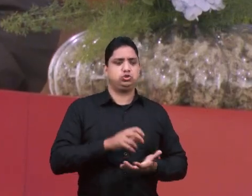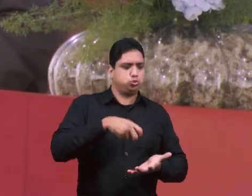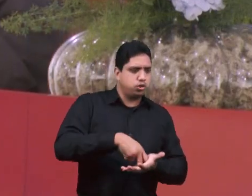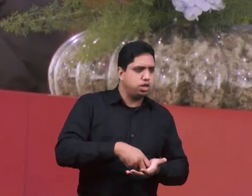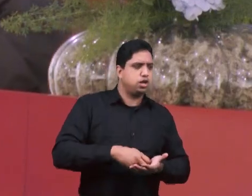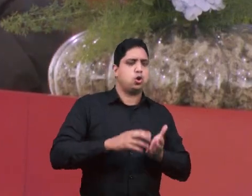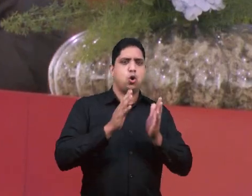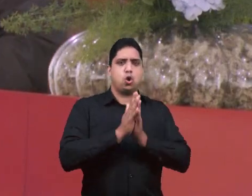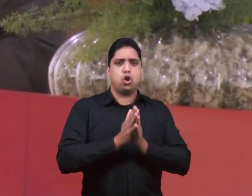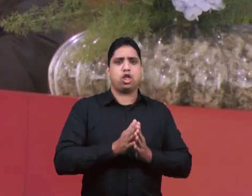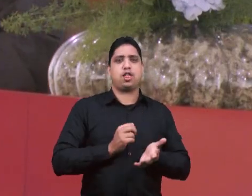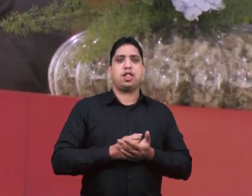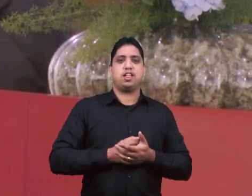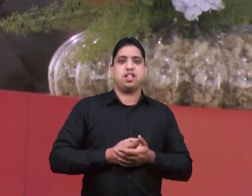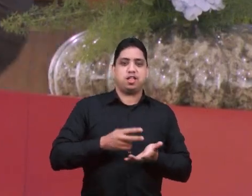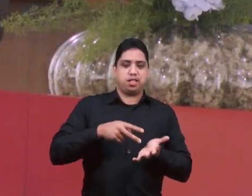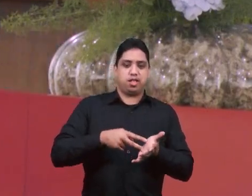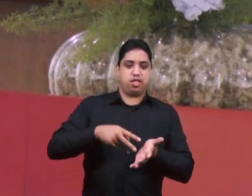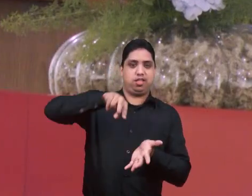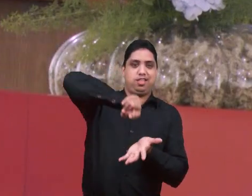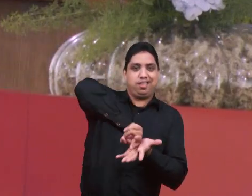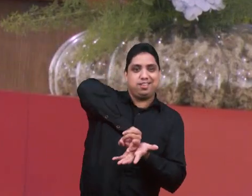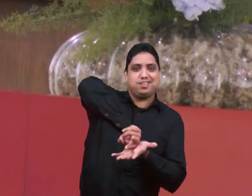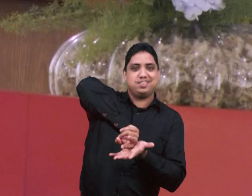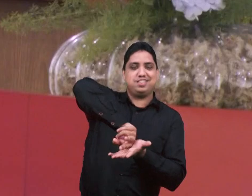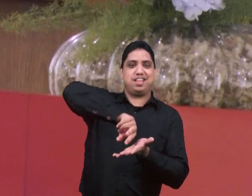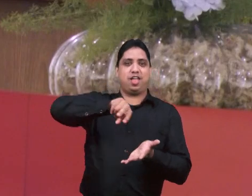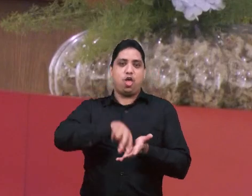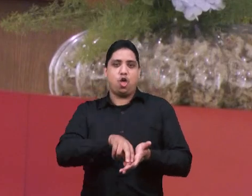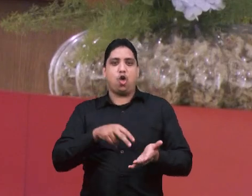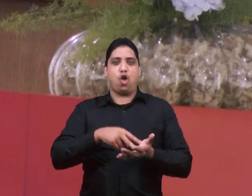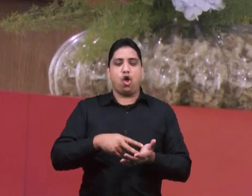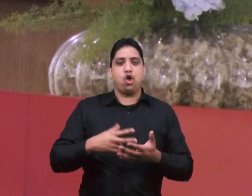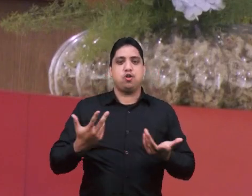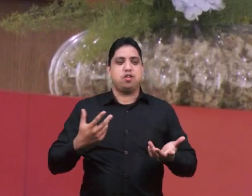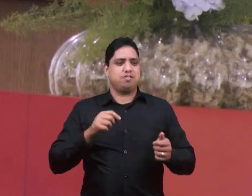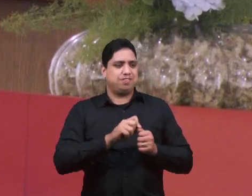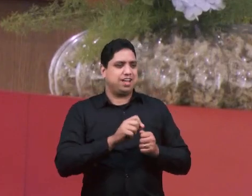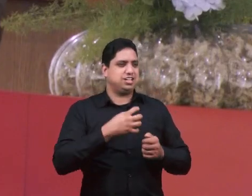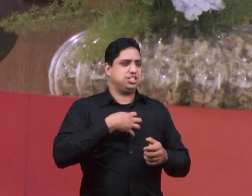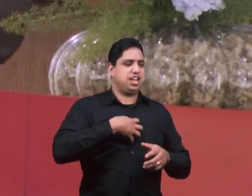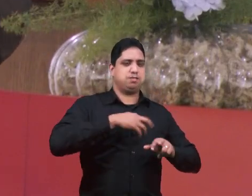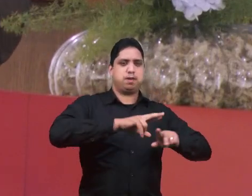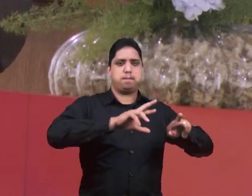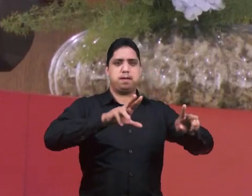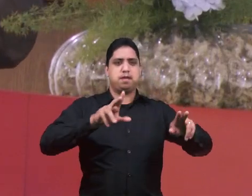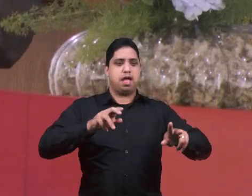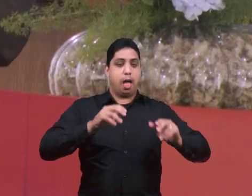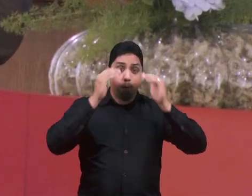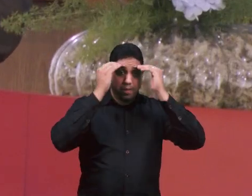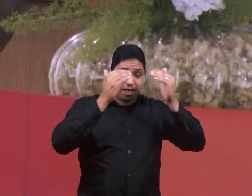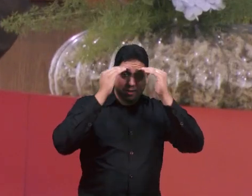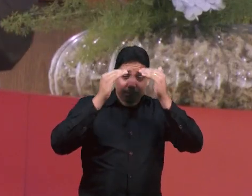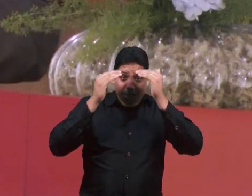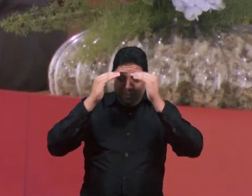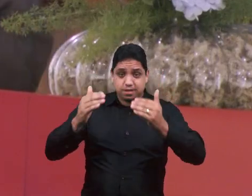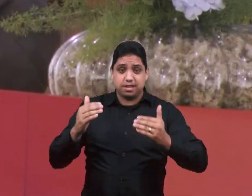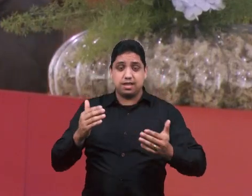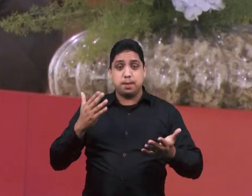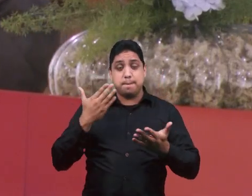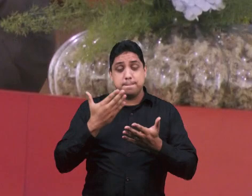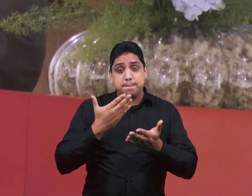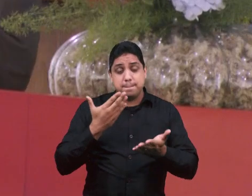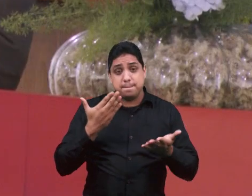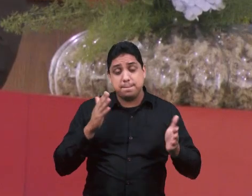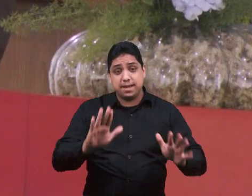genoux, se met à genoux. Maintenant, il faut faire se mettre à l'envers. Il se met à l'envers, par terre, et puis il